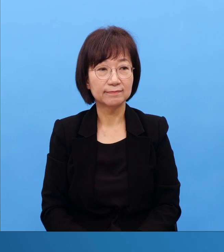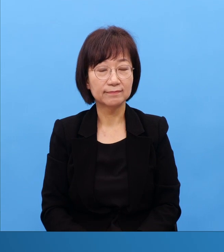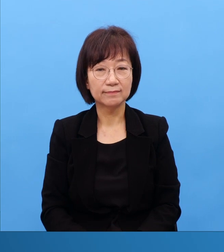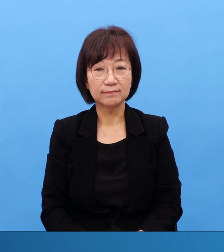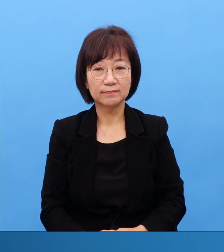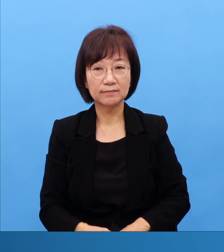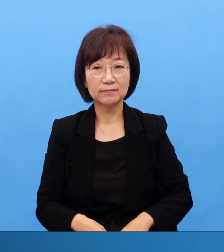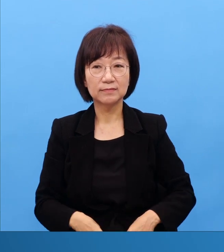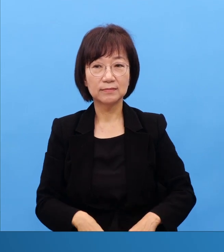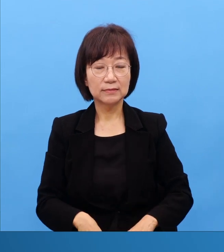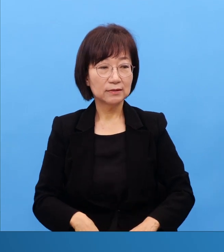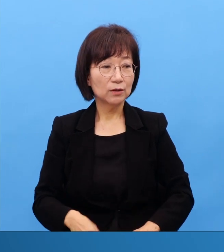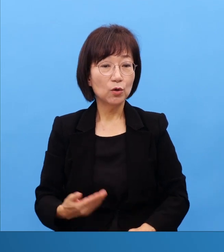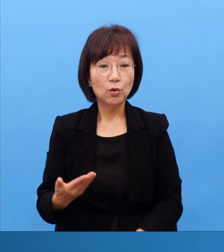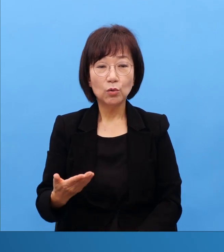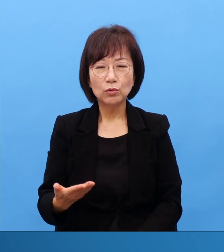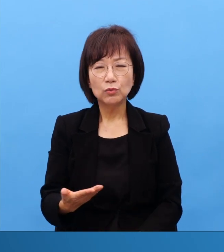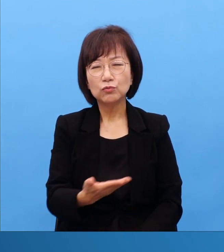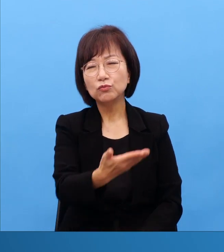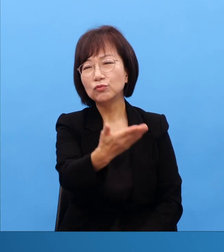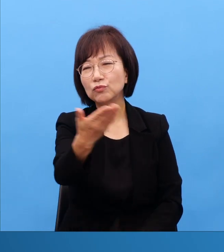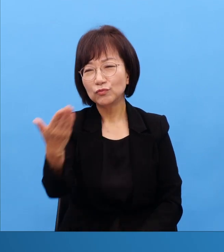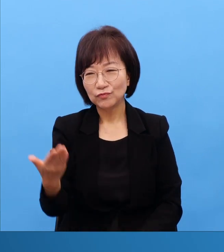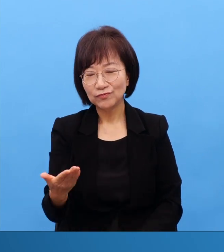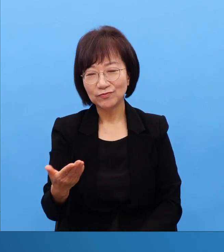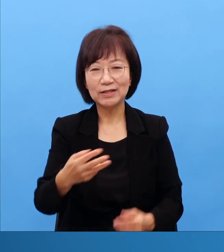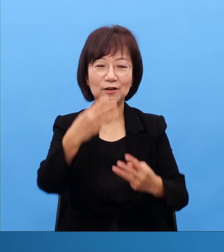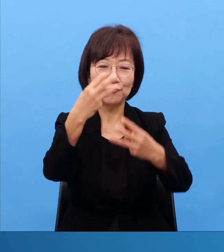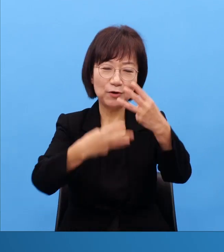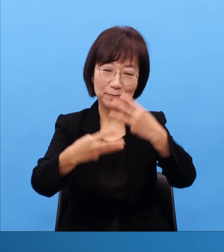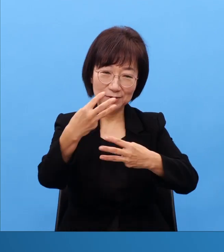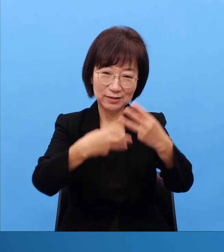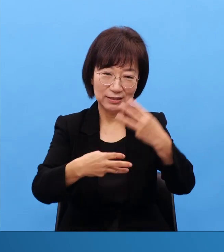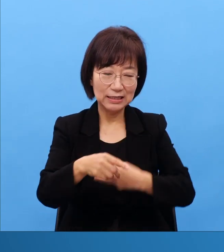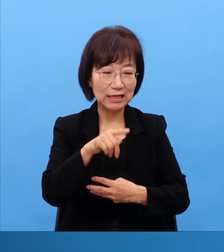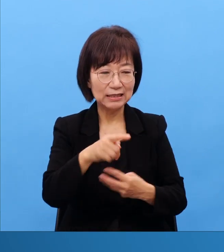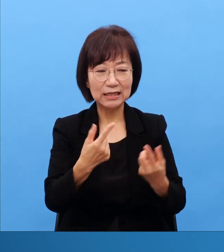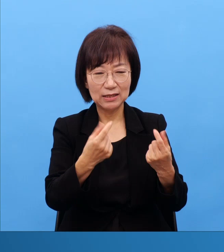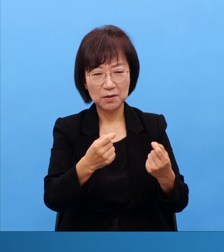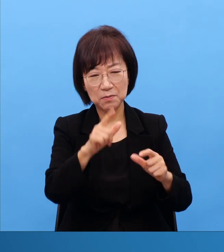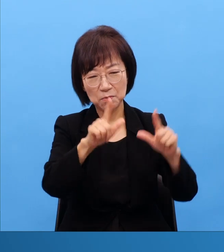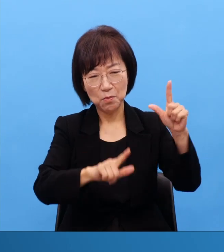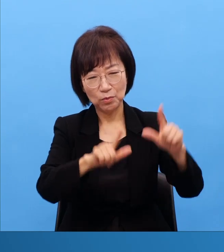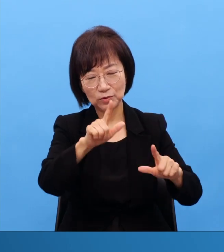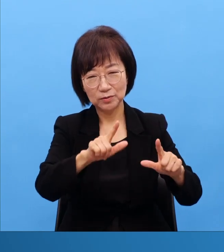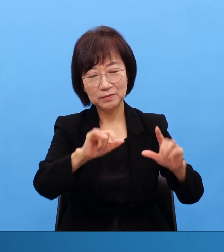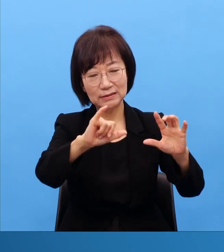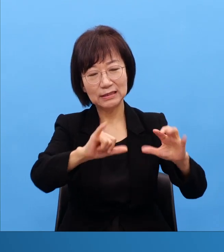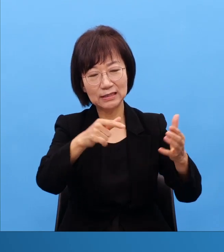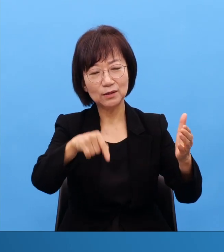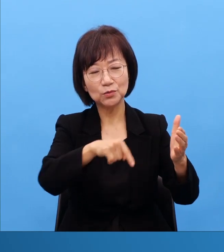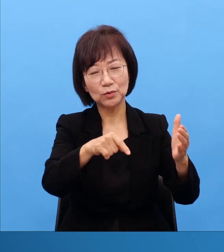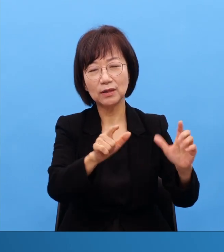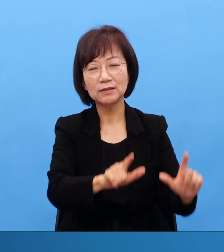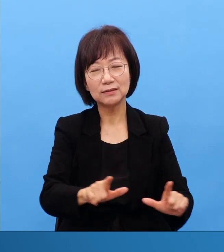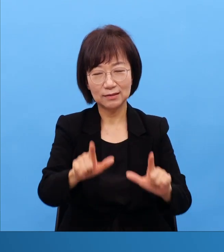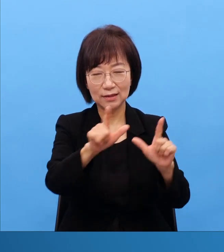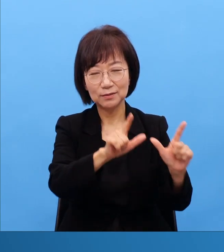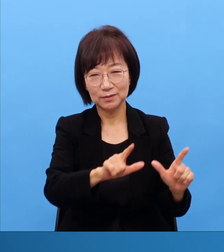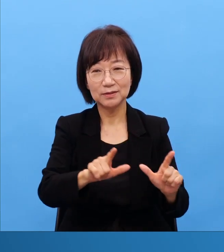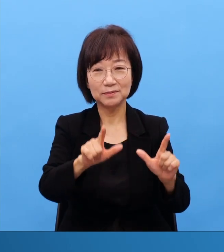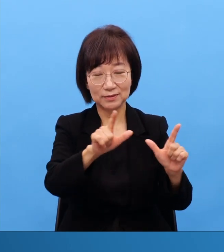이런 세상 속에 살고 있습니다. This is the kind of world that our remnants are living in. 또 하나 살펴볼 게 있어요. Another fact that we must consider as well.